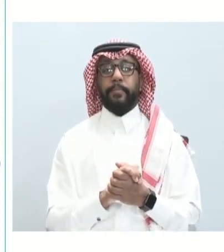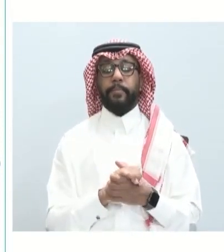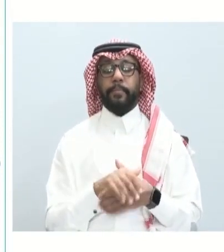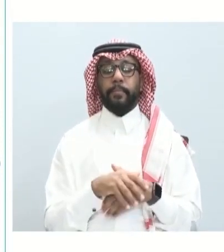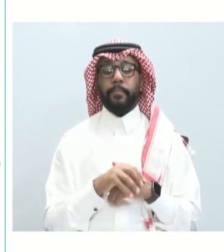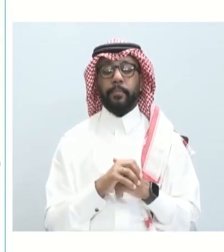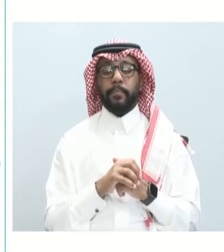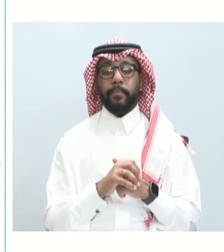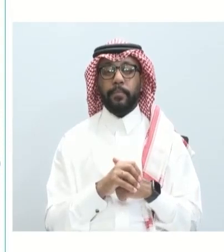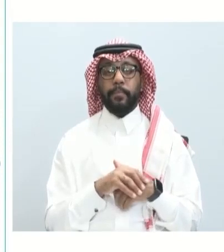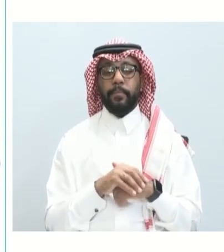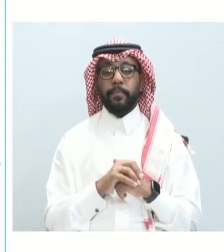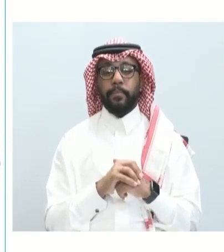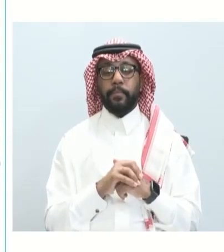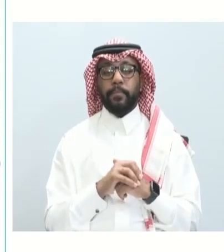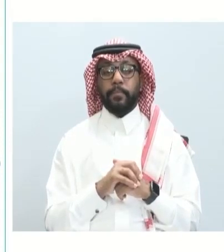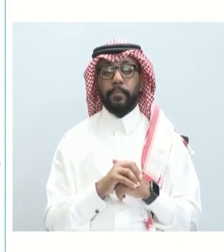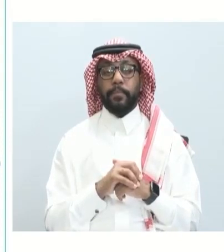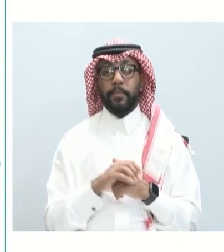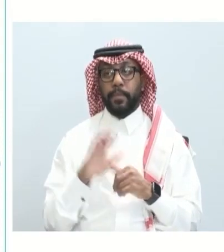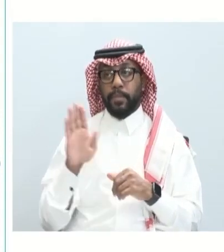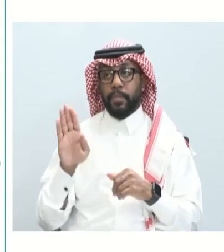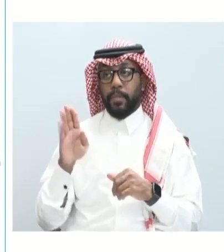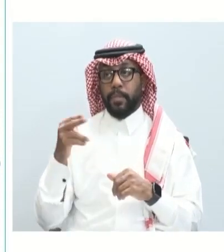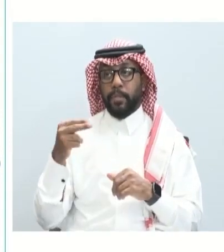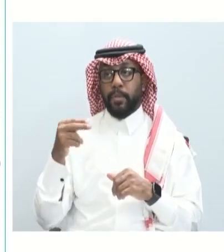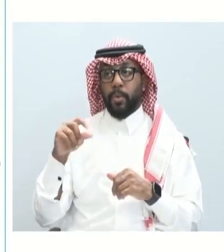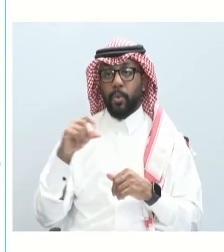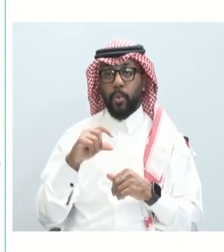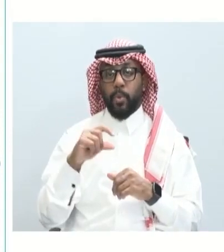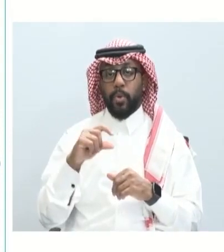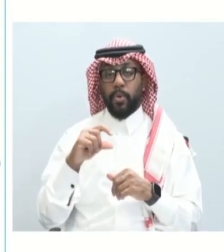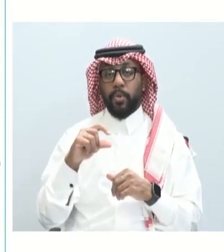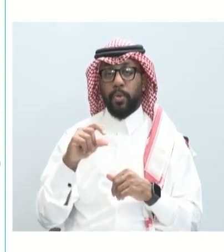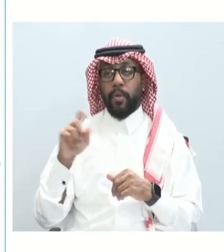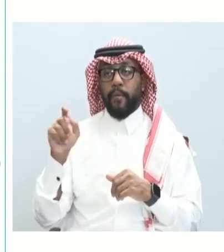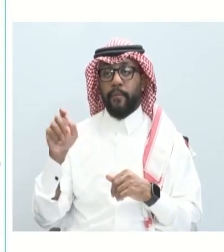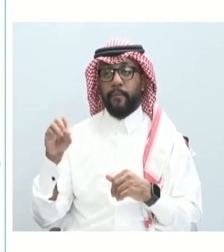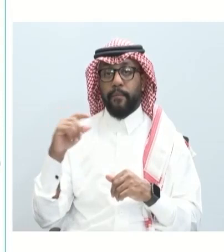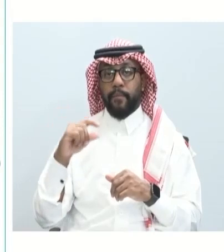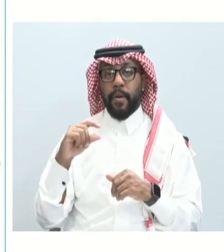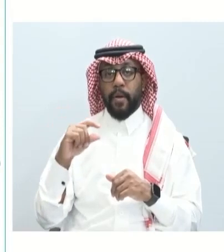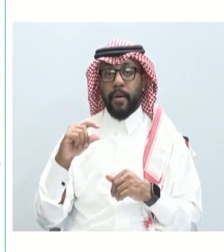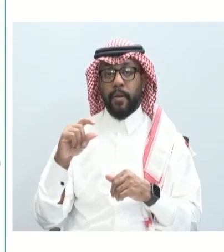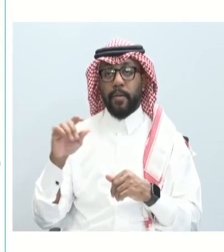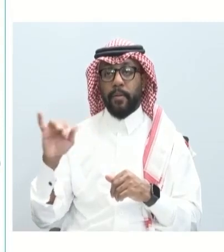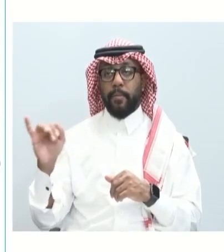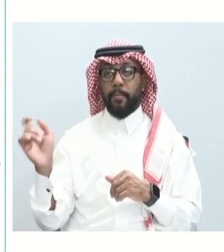ما رايكم ما هي وظيفه سعود وما هي وظيفه فهد وما هي وظيفه منصور